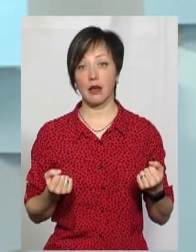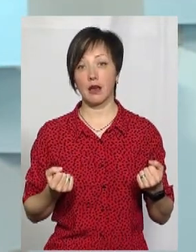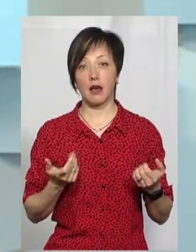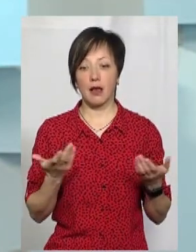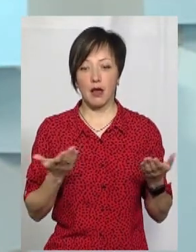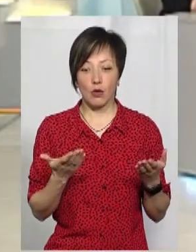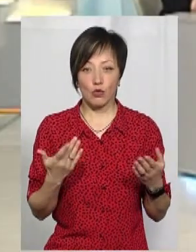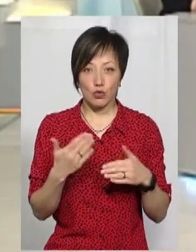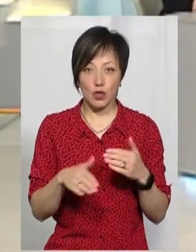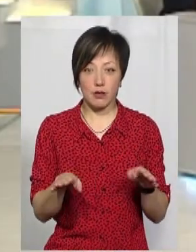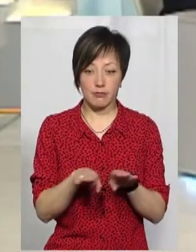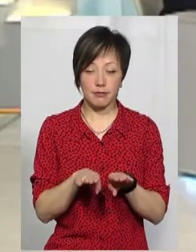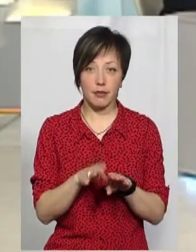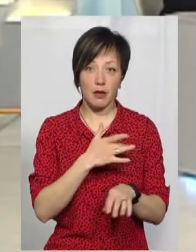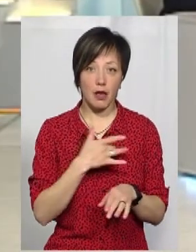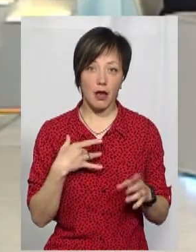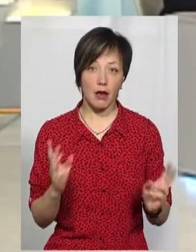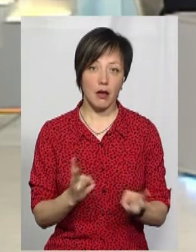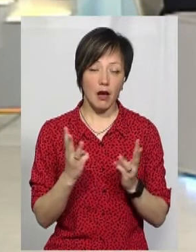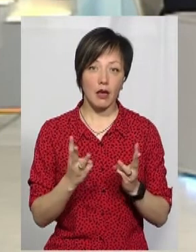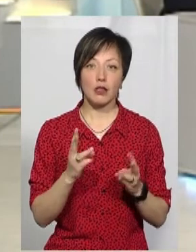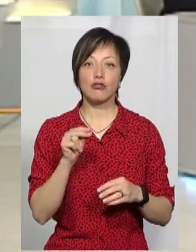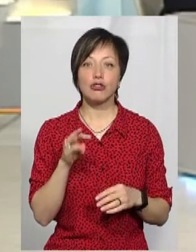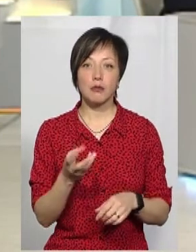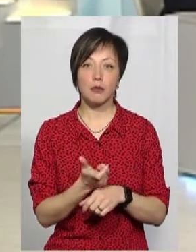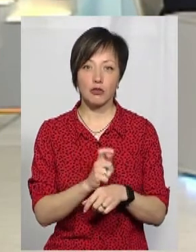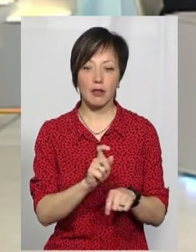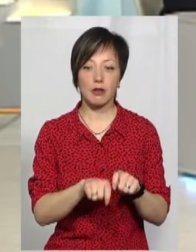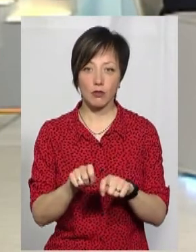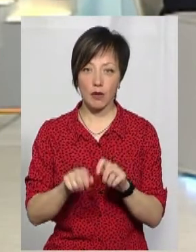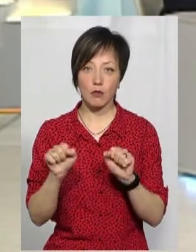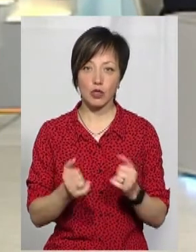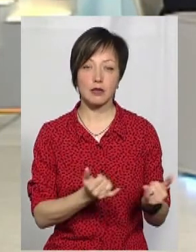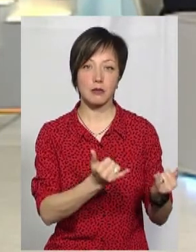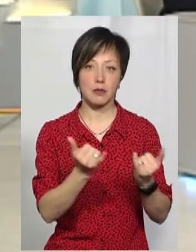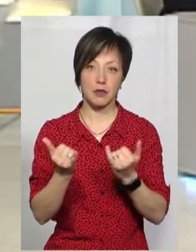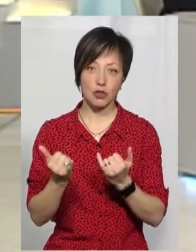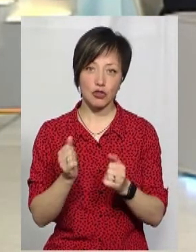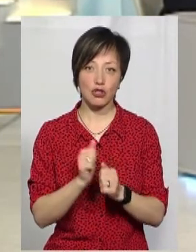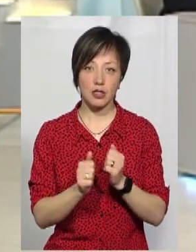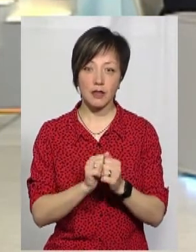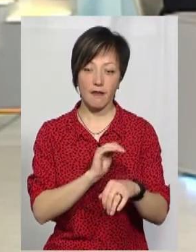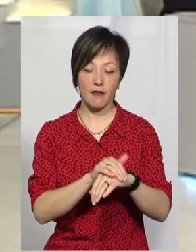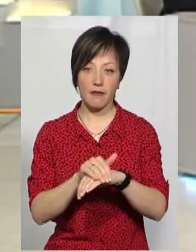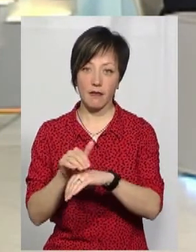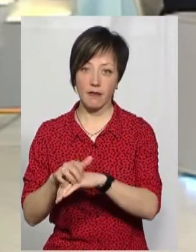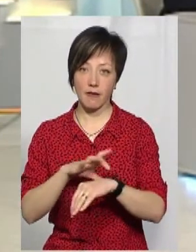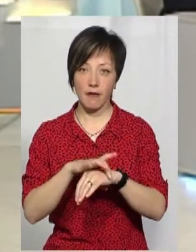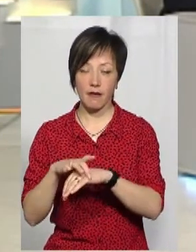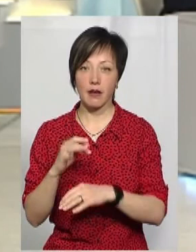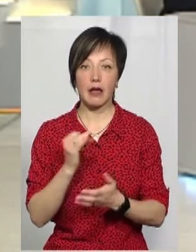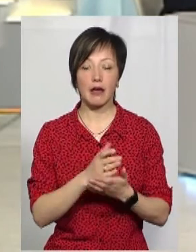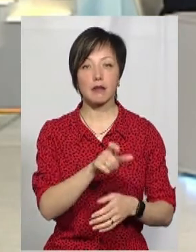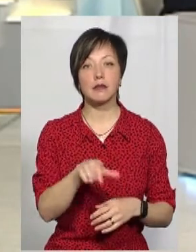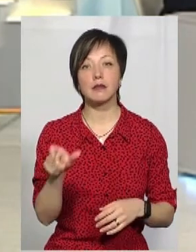там на грані пневмонії і так далі. Але, звичайно, чим більше тестування, це може забезпечити частіше виявлення тих осіб, які